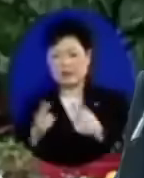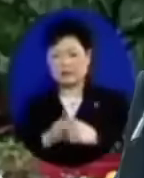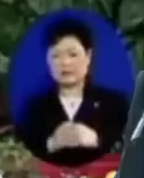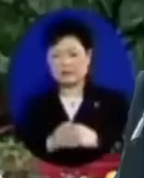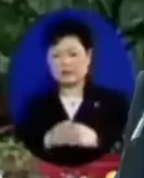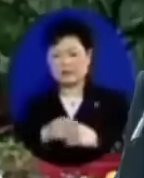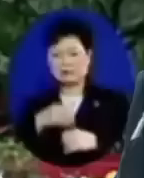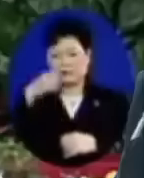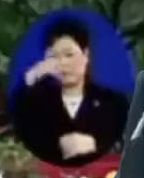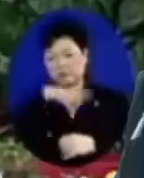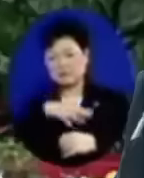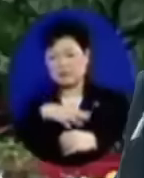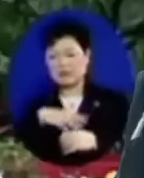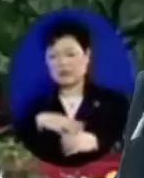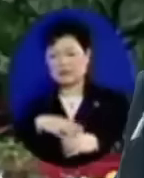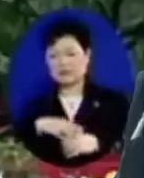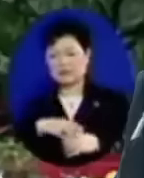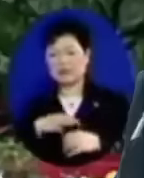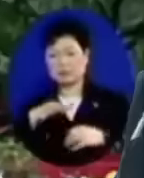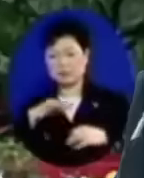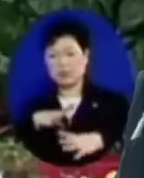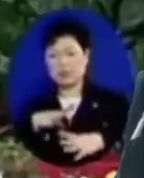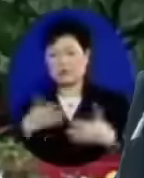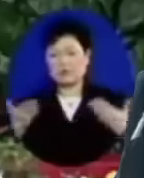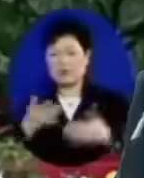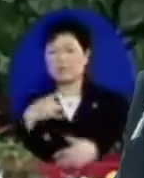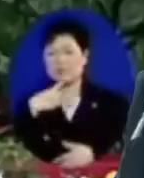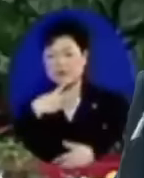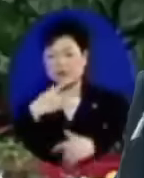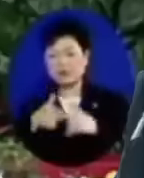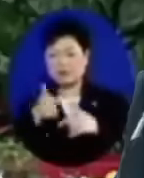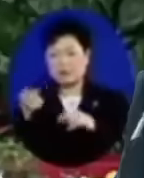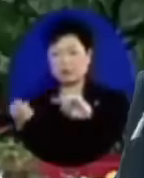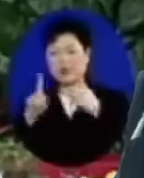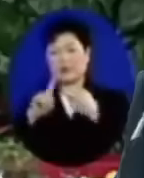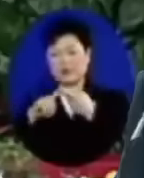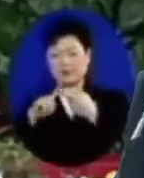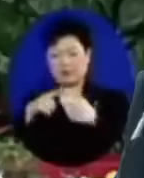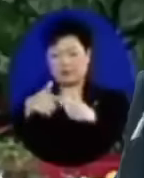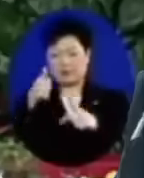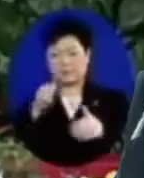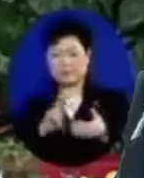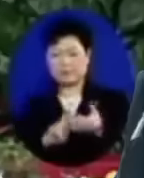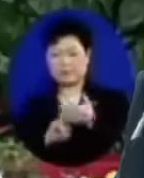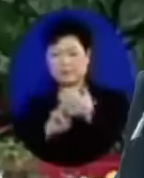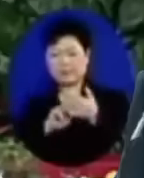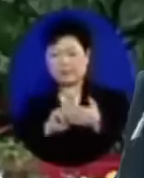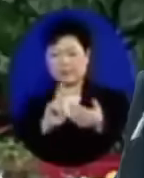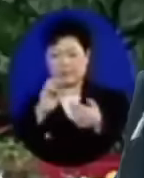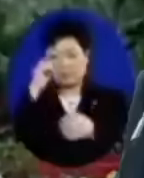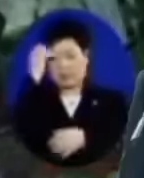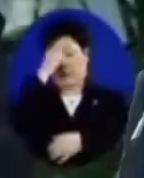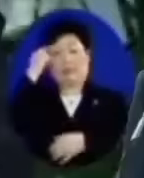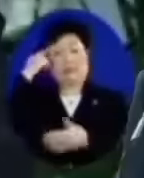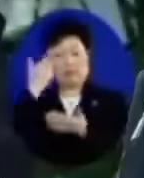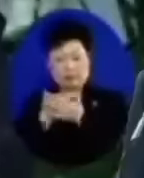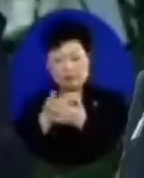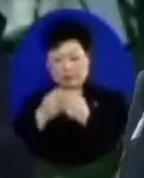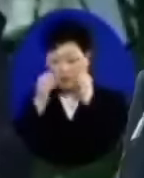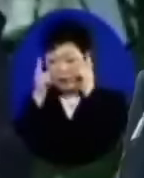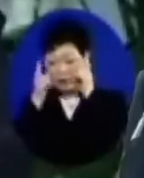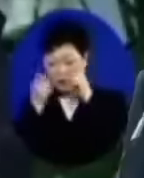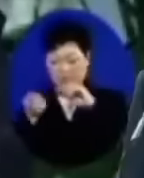단지 신화라는 것입니다. 사람들은 예수님의 부활에 대해 예수님이 기절했다가 깨어났다, 빈